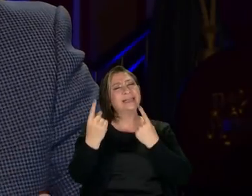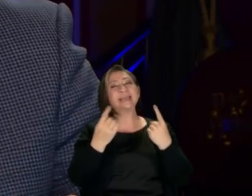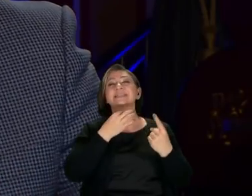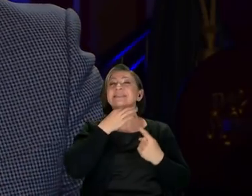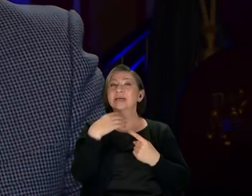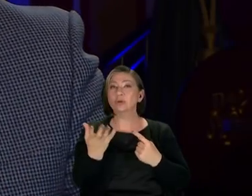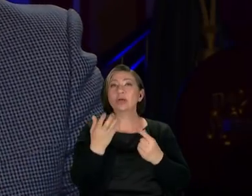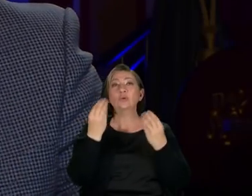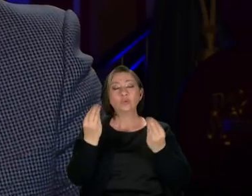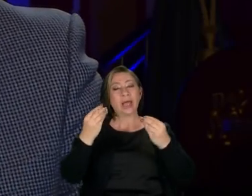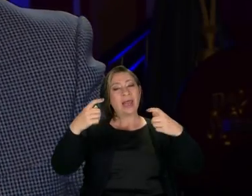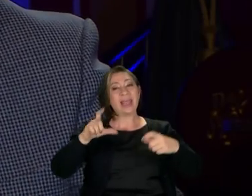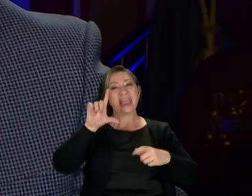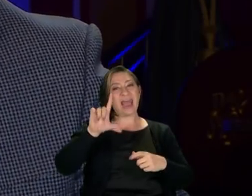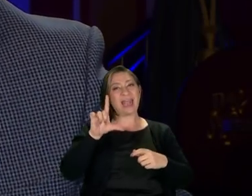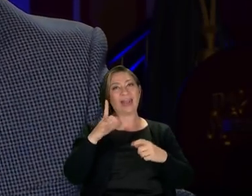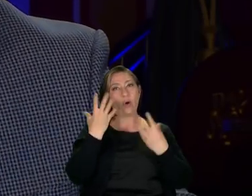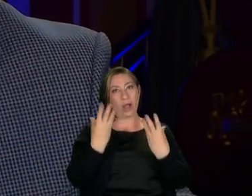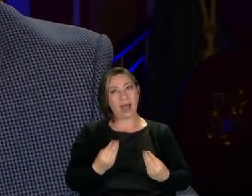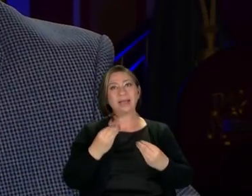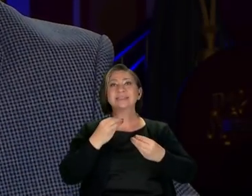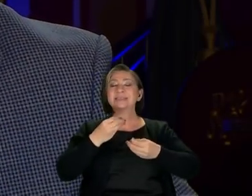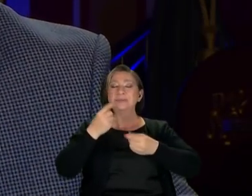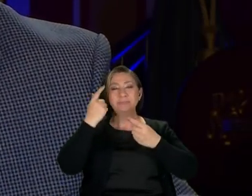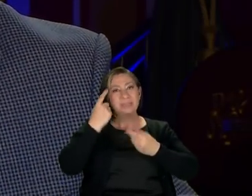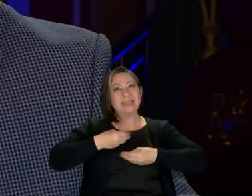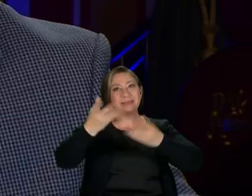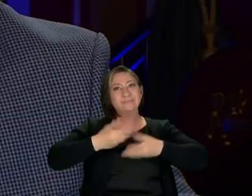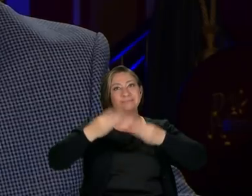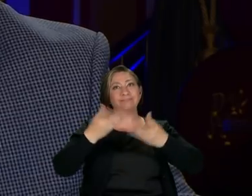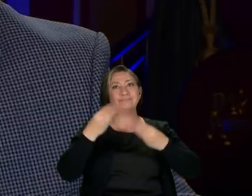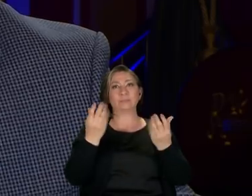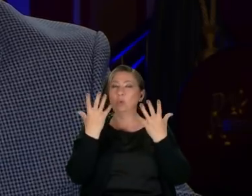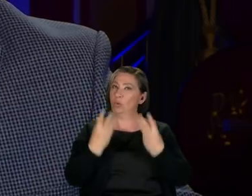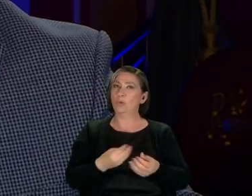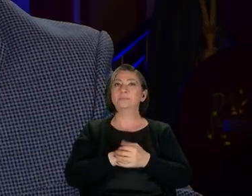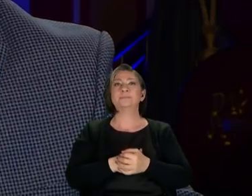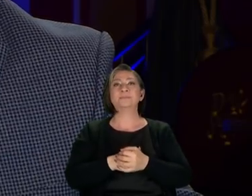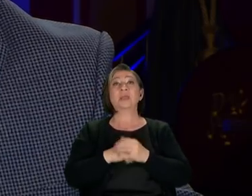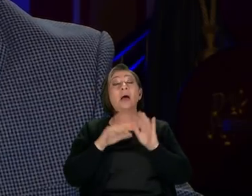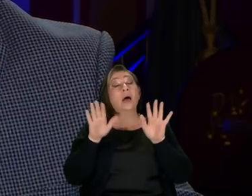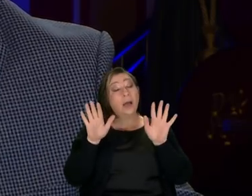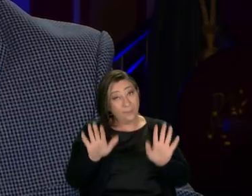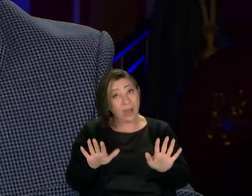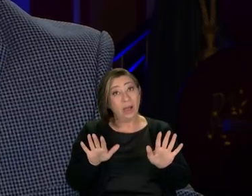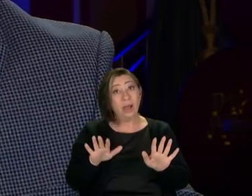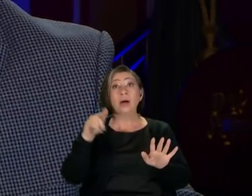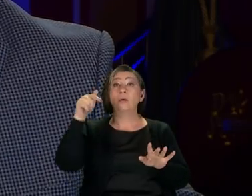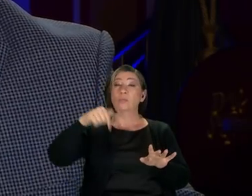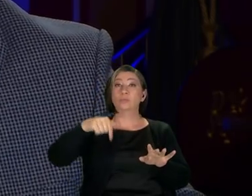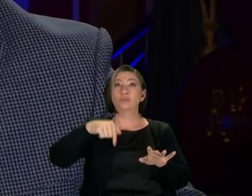olsunlar yerinde ve gerekli şeyleri yapıyorlar, davranış şekillerini gösteriyorlar. Fakat